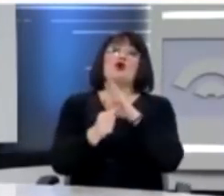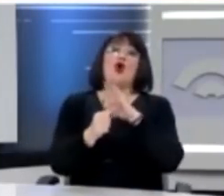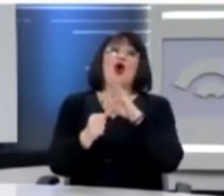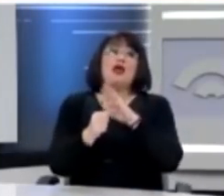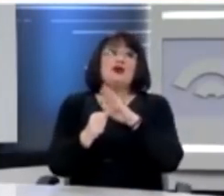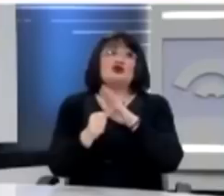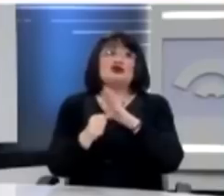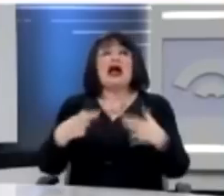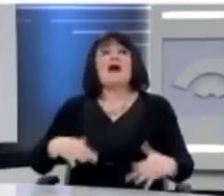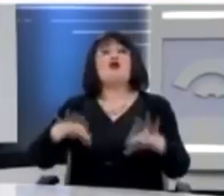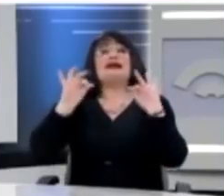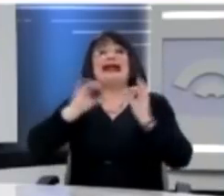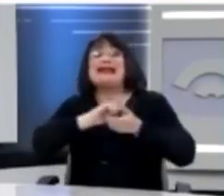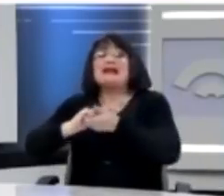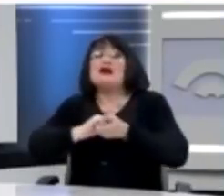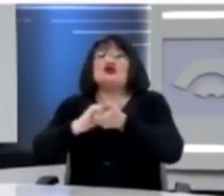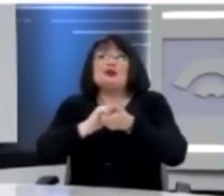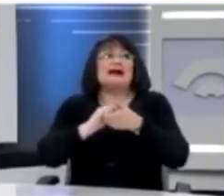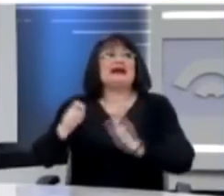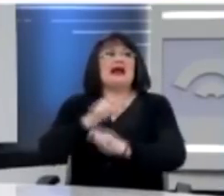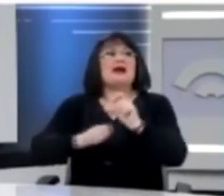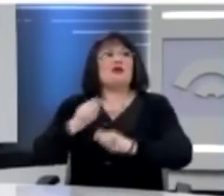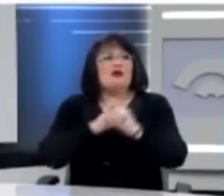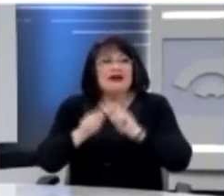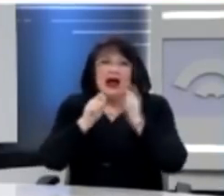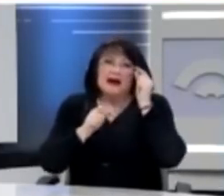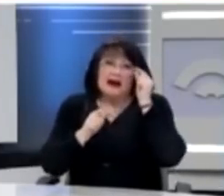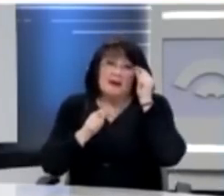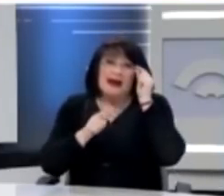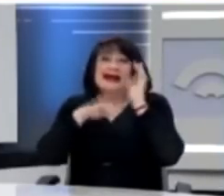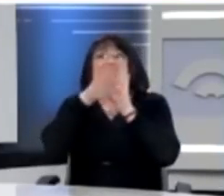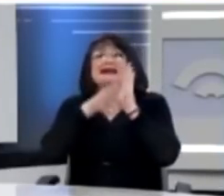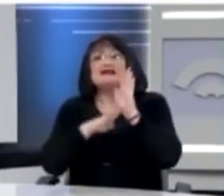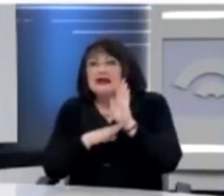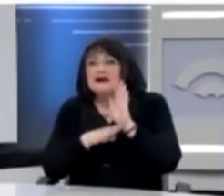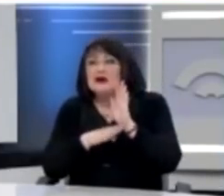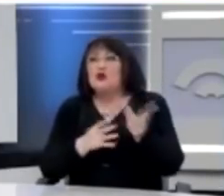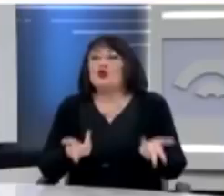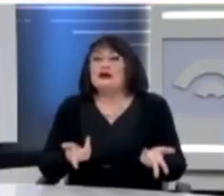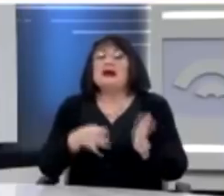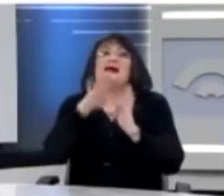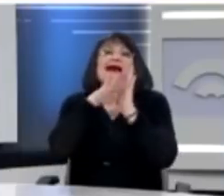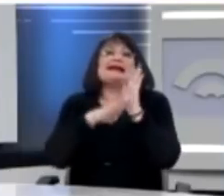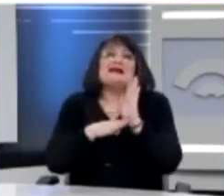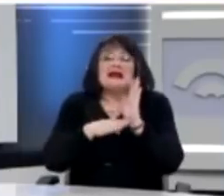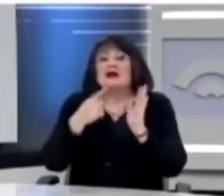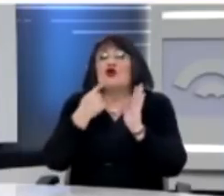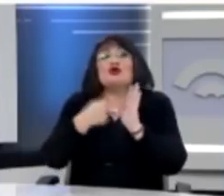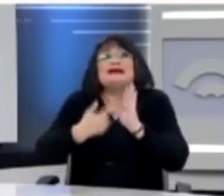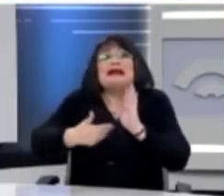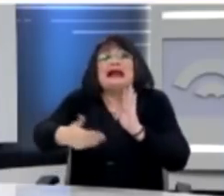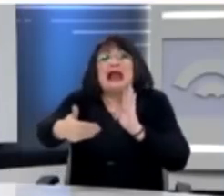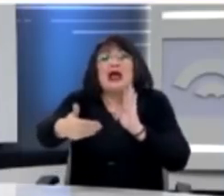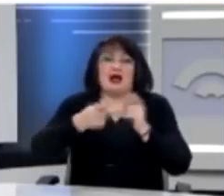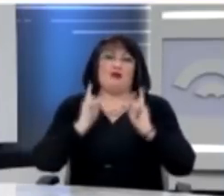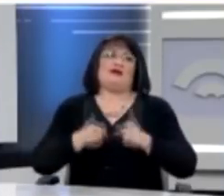από την πρώτη μέρα της ίδρυσής τους λειτουργούν με βάση το καταστατικό τους. Το καταστατικό τους ορίζει πώς